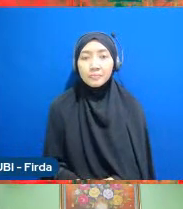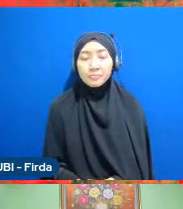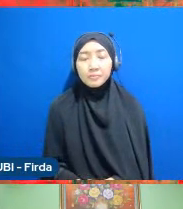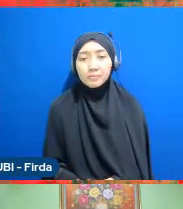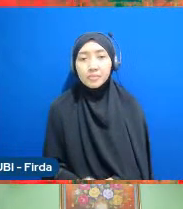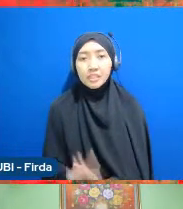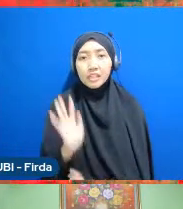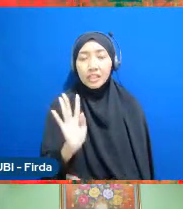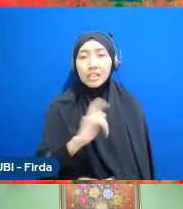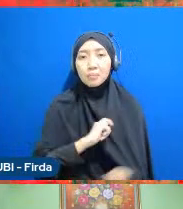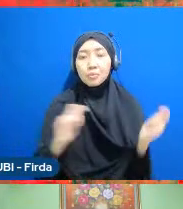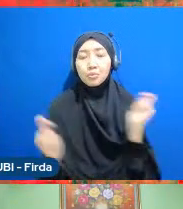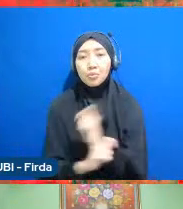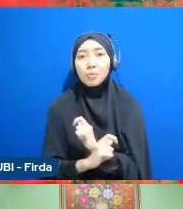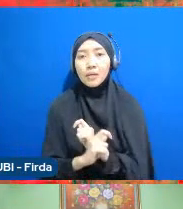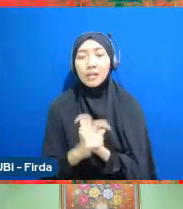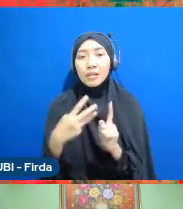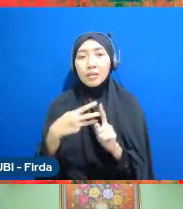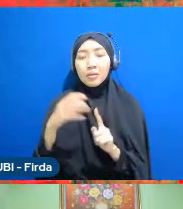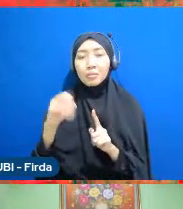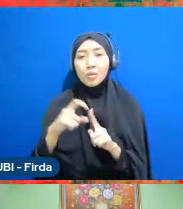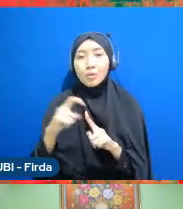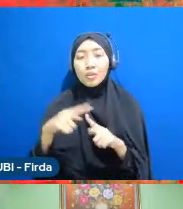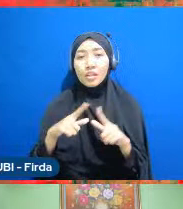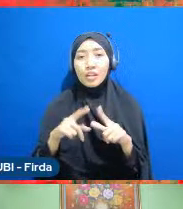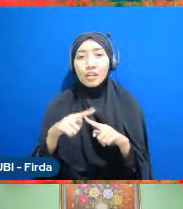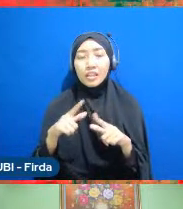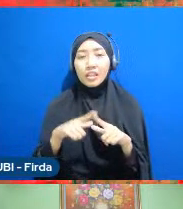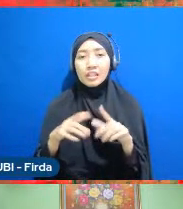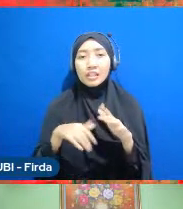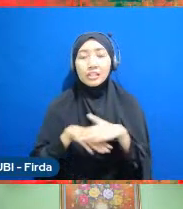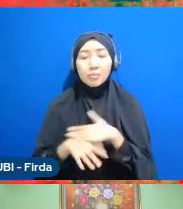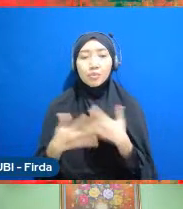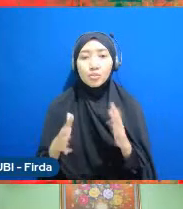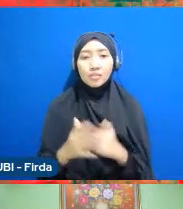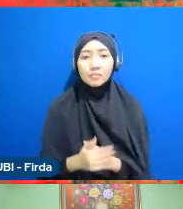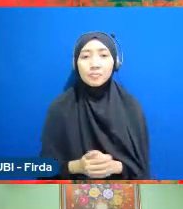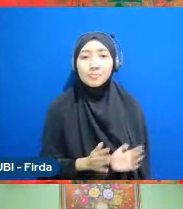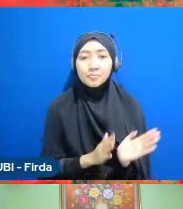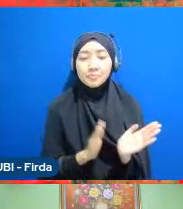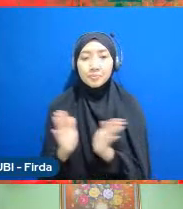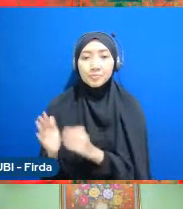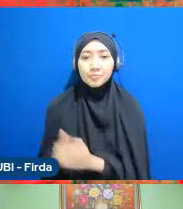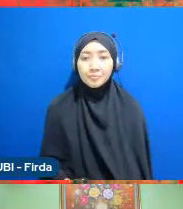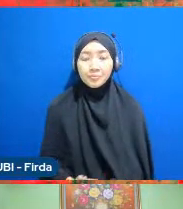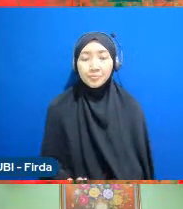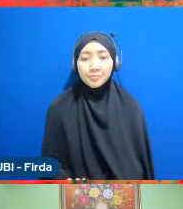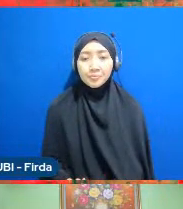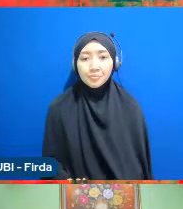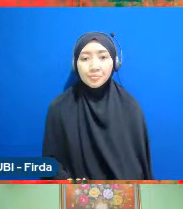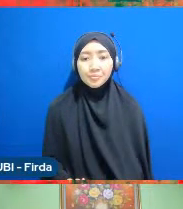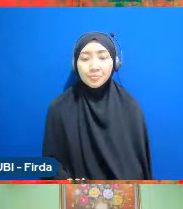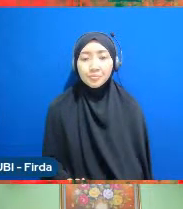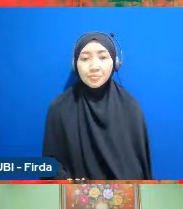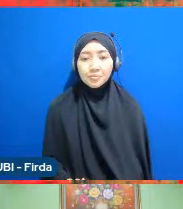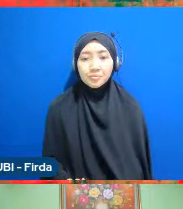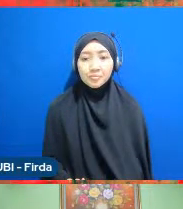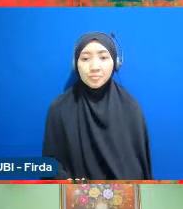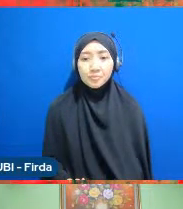Nanti perubahan biodata telah tersimpan. Selanjutnya setelah menu biodata,